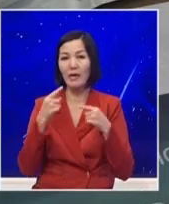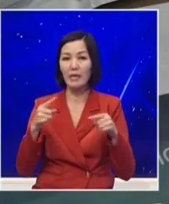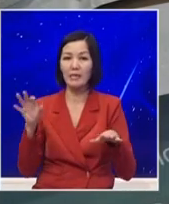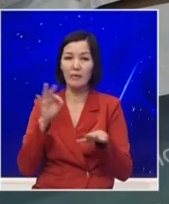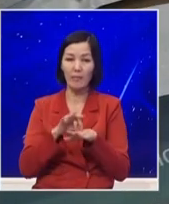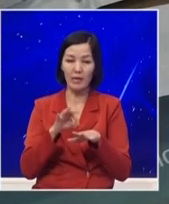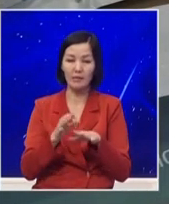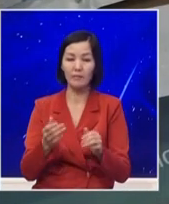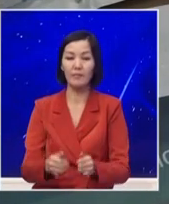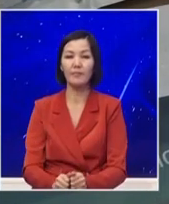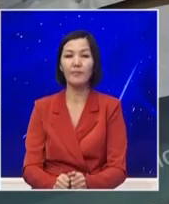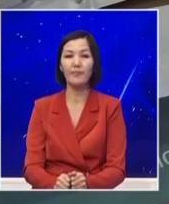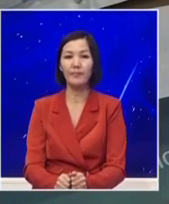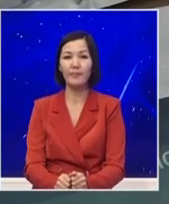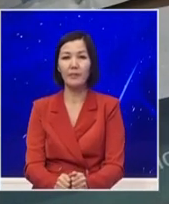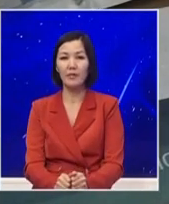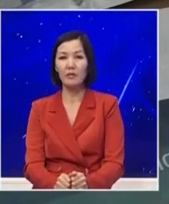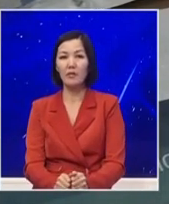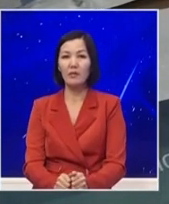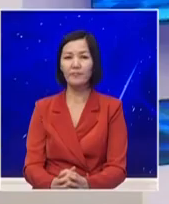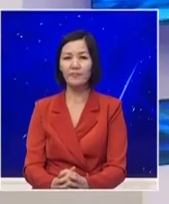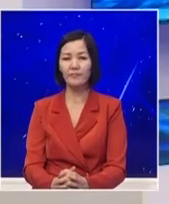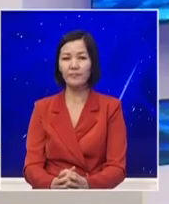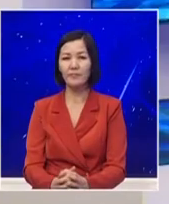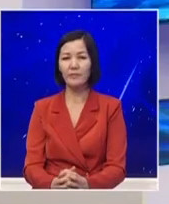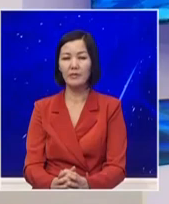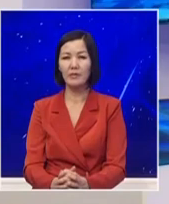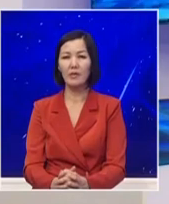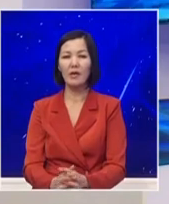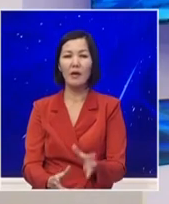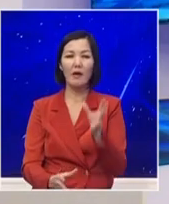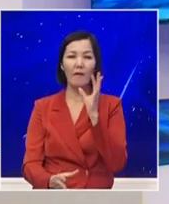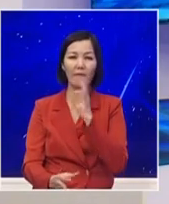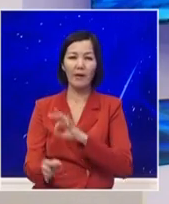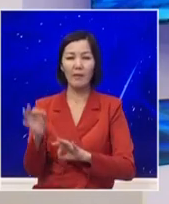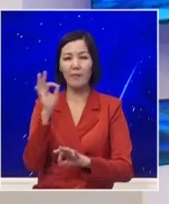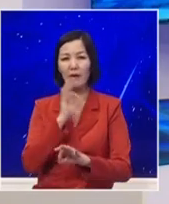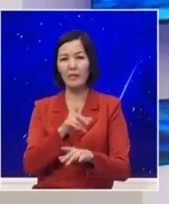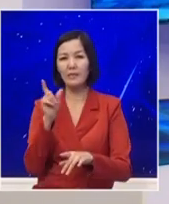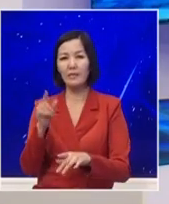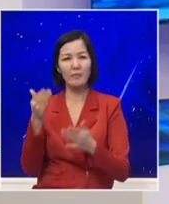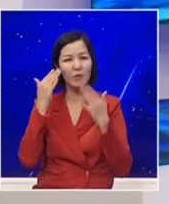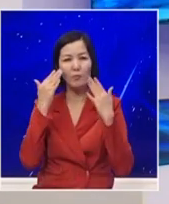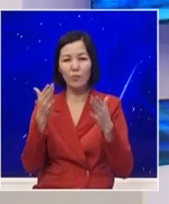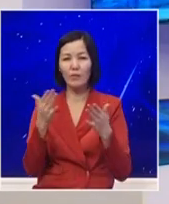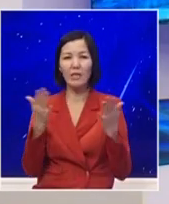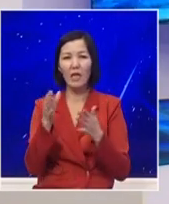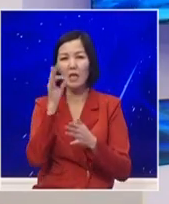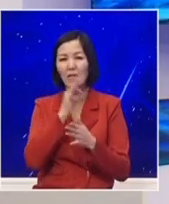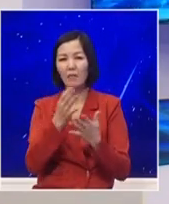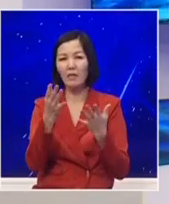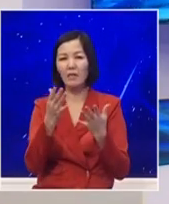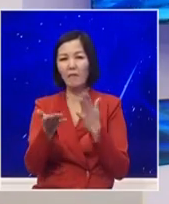Аделя Жаркенова, Ербол Атантелов, телеканал ЖТСУ. Дозировка не бывает обычной. Фармацевт не помнит, какие